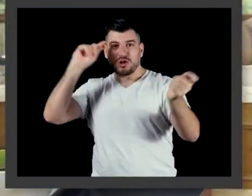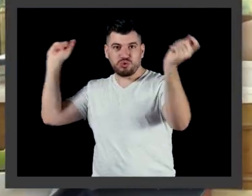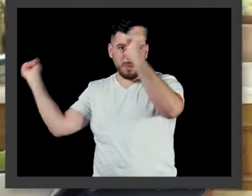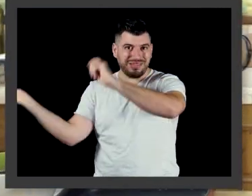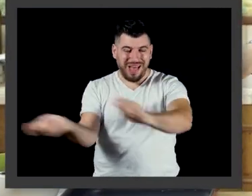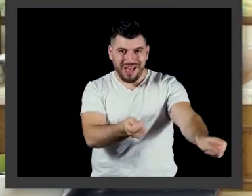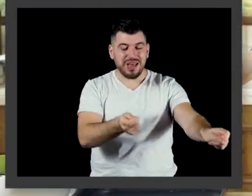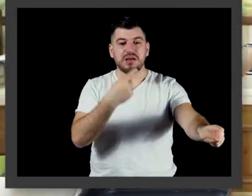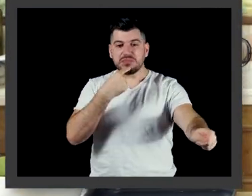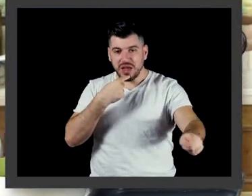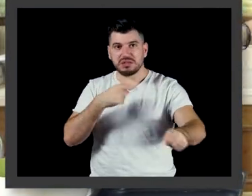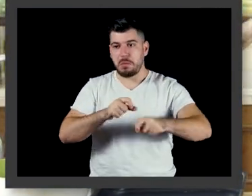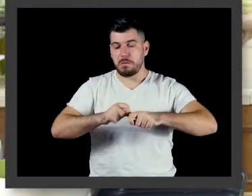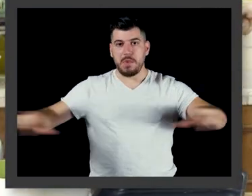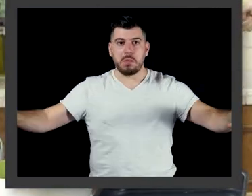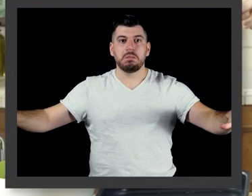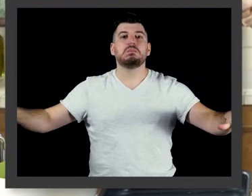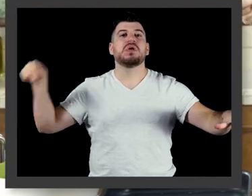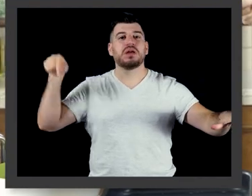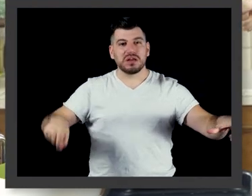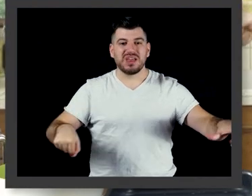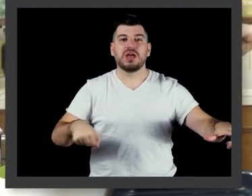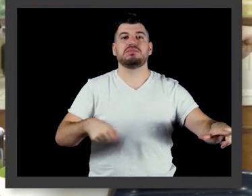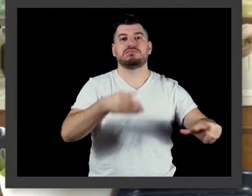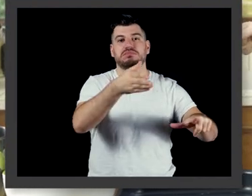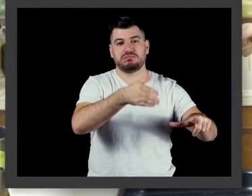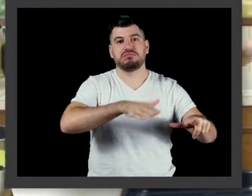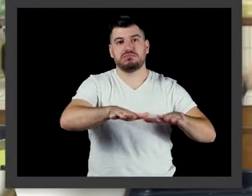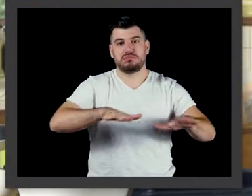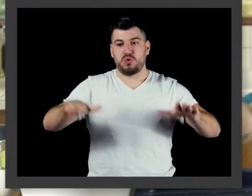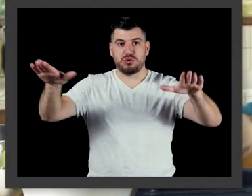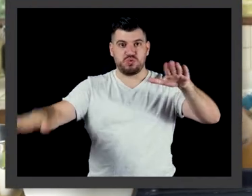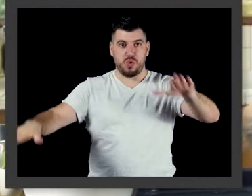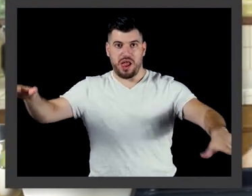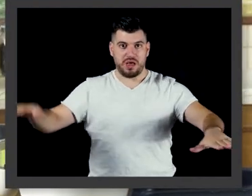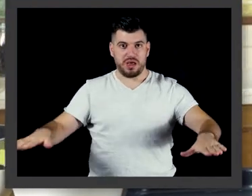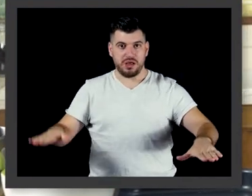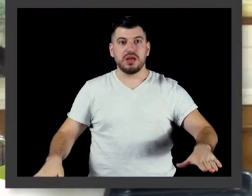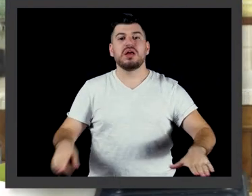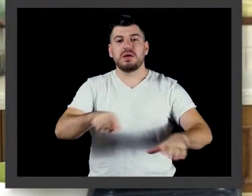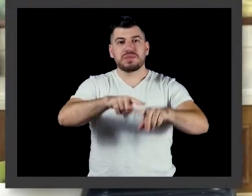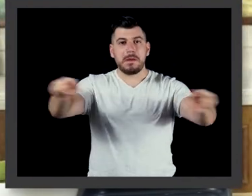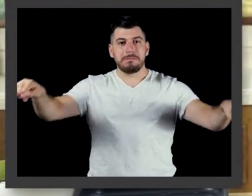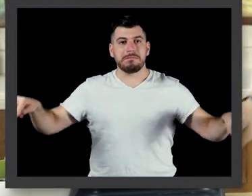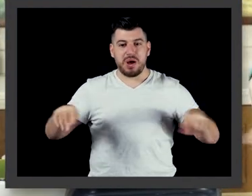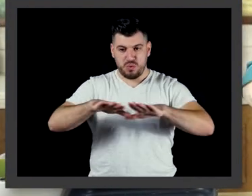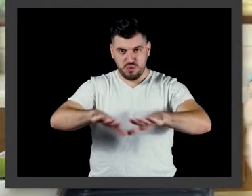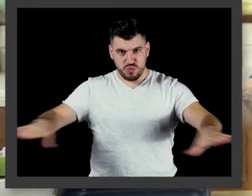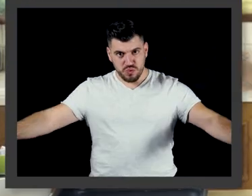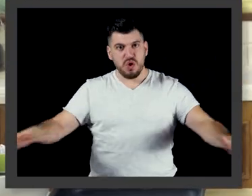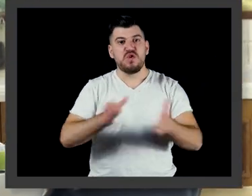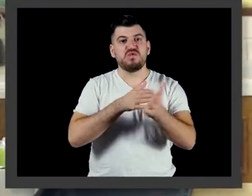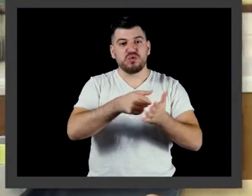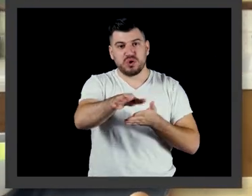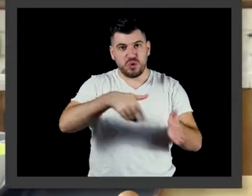γωνία, κολλάει η άλλη γωνία και αρχίζει να το τραβάει. Πολύ παράξενο. Με το που κολλήσει, το κολλάει πάνω στον πάγκο, βάζει βούτυρο,